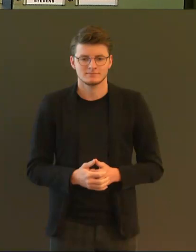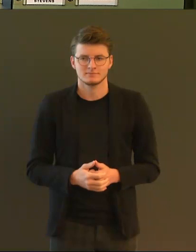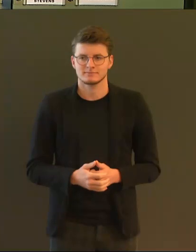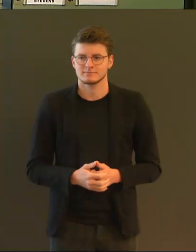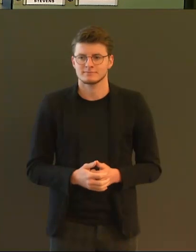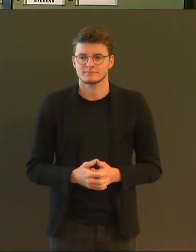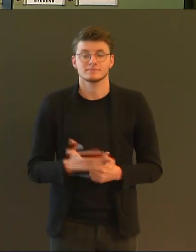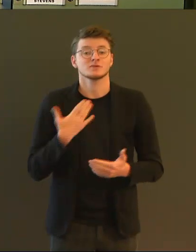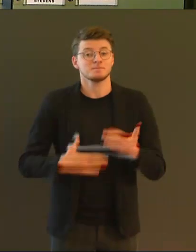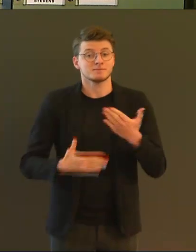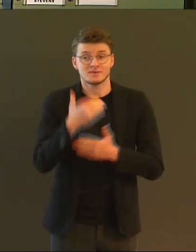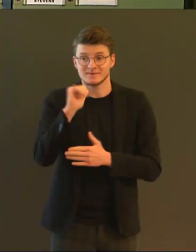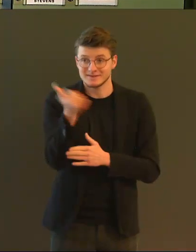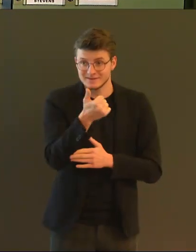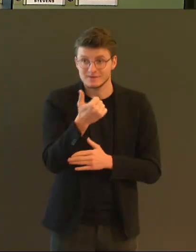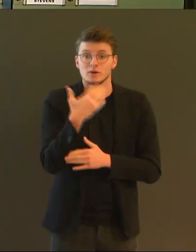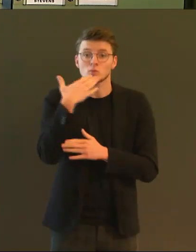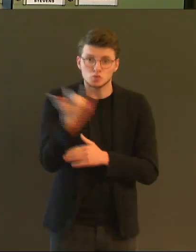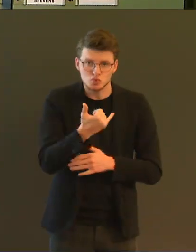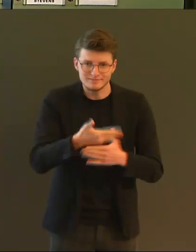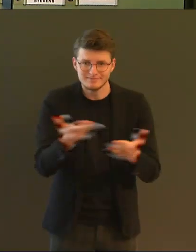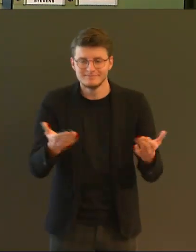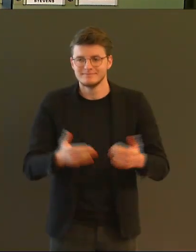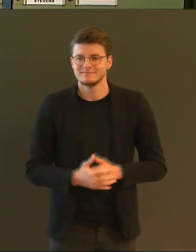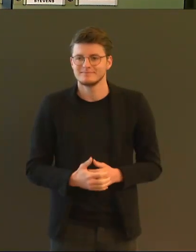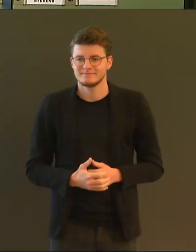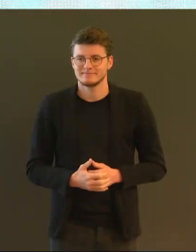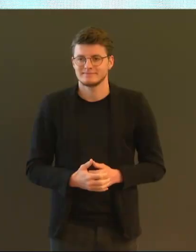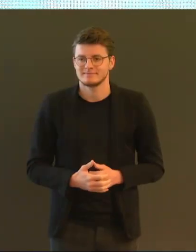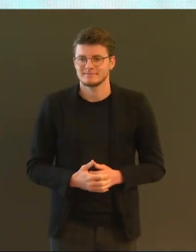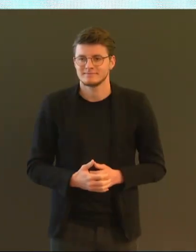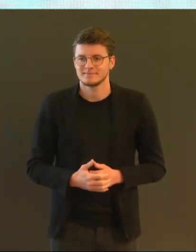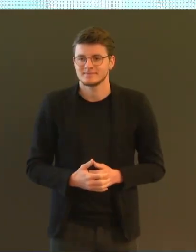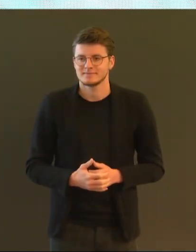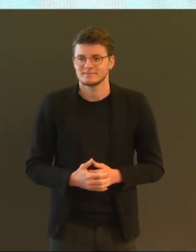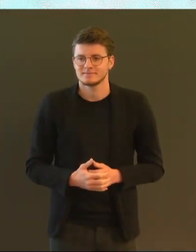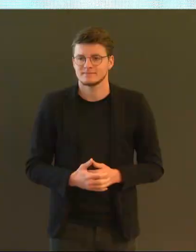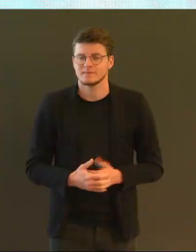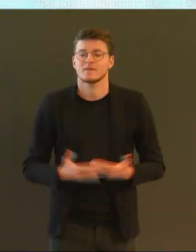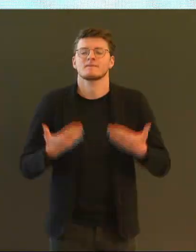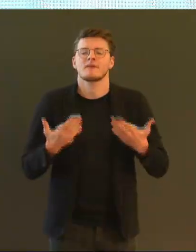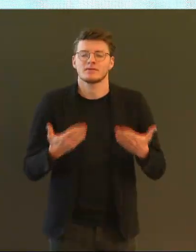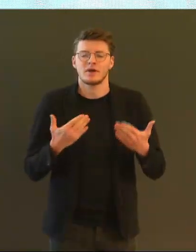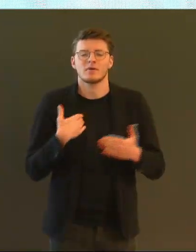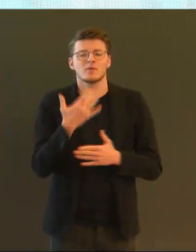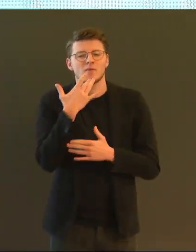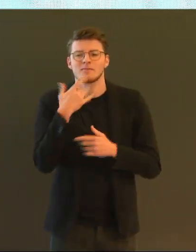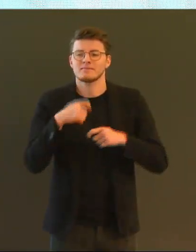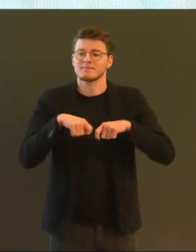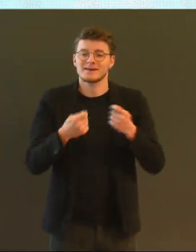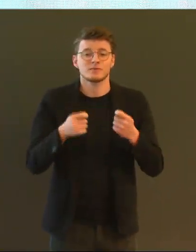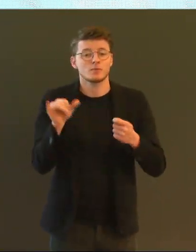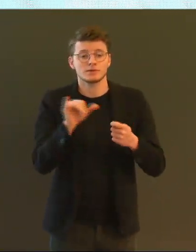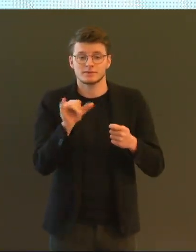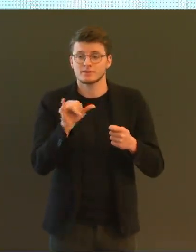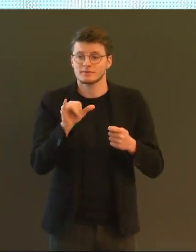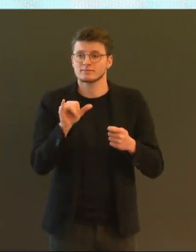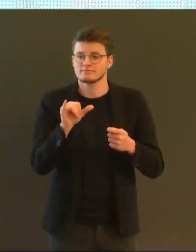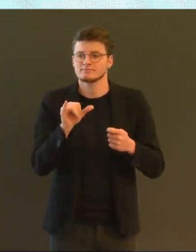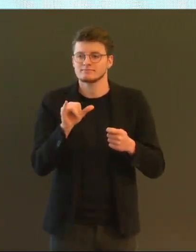Goedemorgen iedereen, bonjour tout le monde. Ik zou vandaag willen beginnen met het presenteren van de evolutie van het